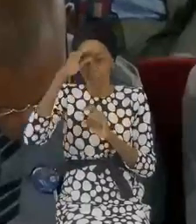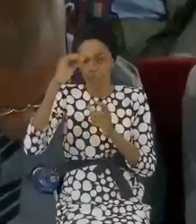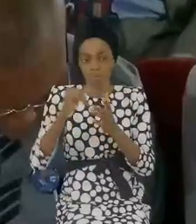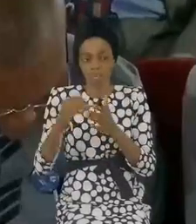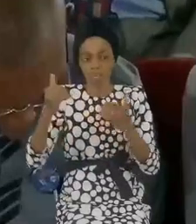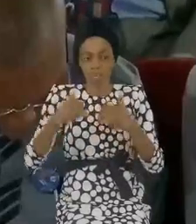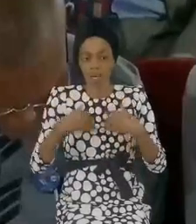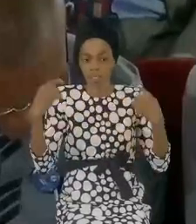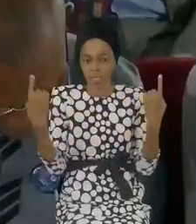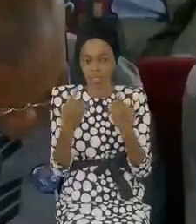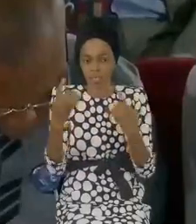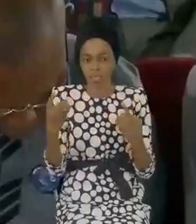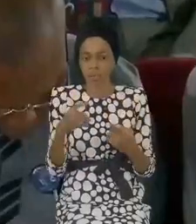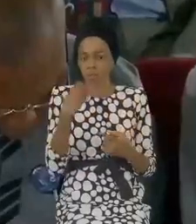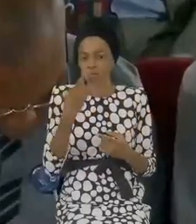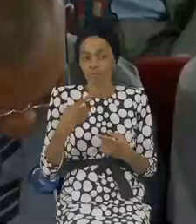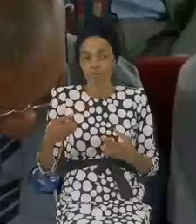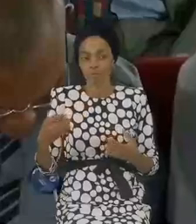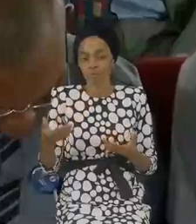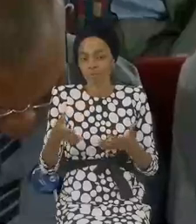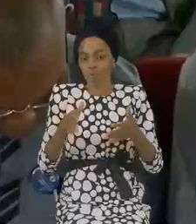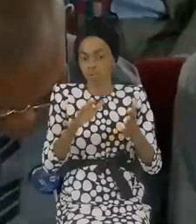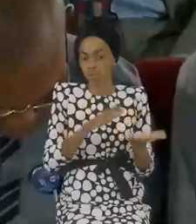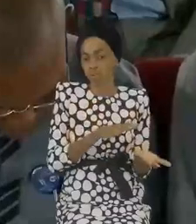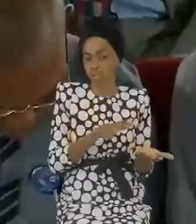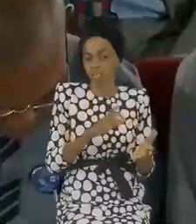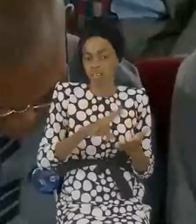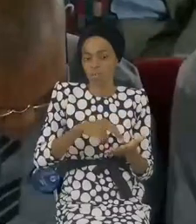cadavres tombèrent dans le désert.